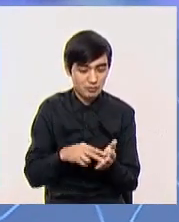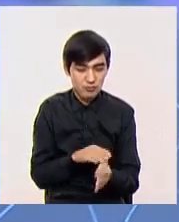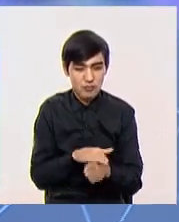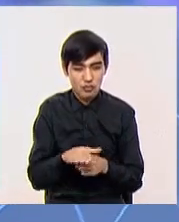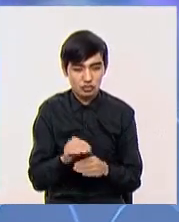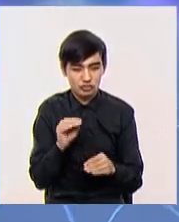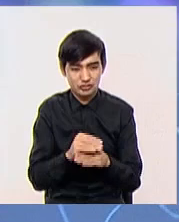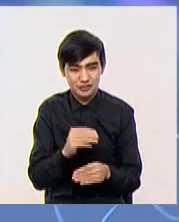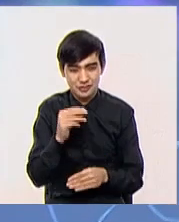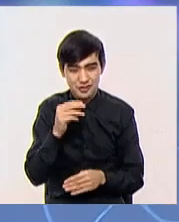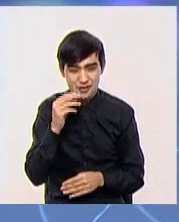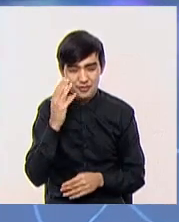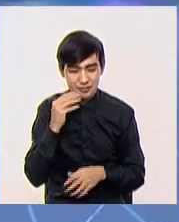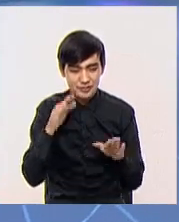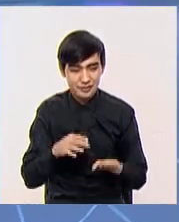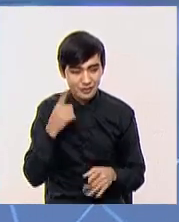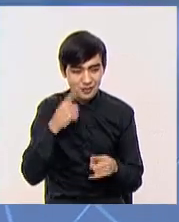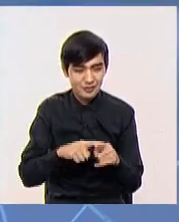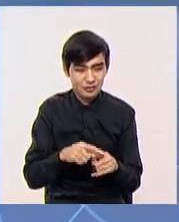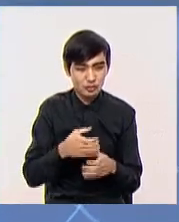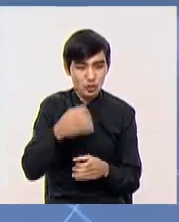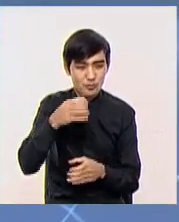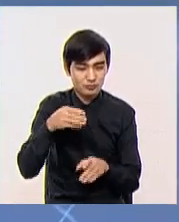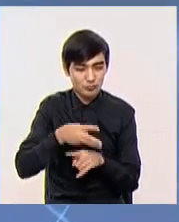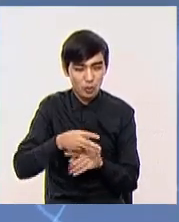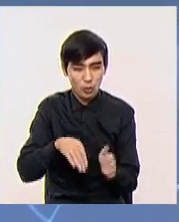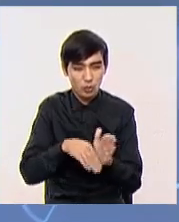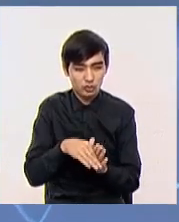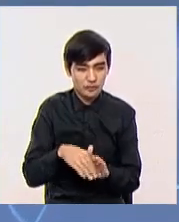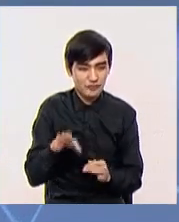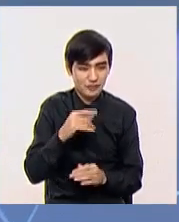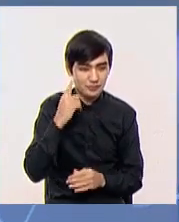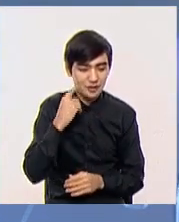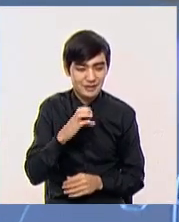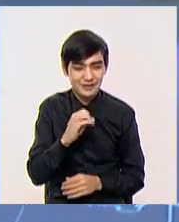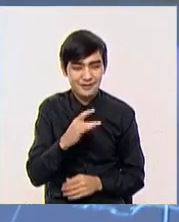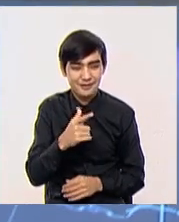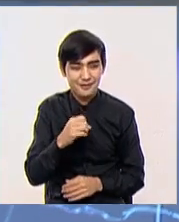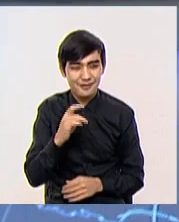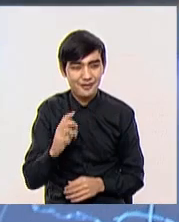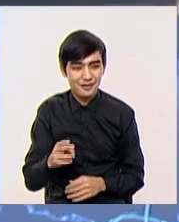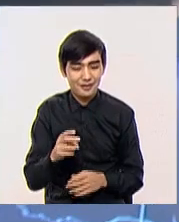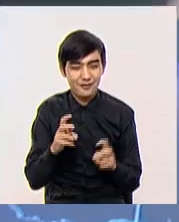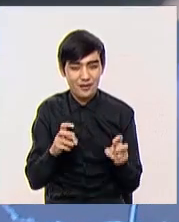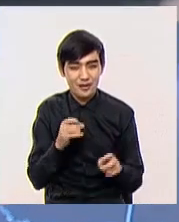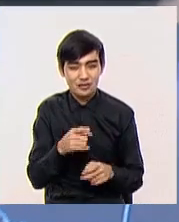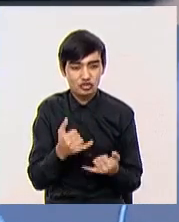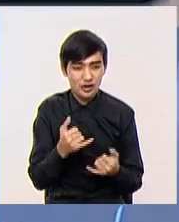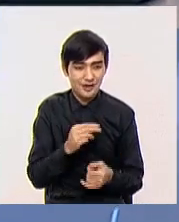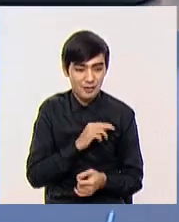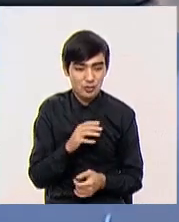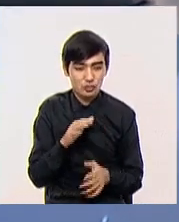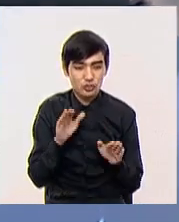большую часть мегаполиса. Техника на столбах – это улучшенная версия всем известных сергеков. Сейчас камеры не работают, их запуск